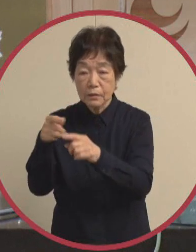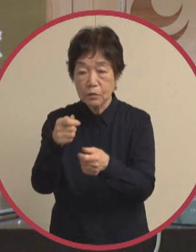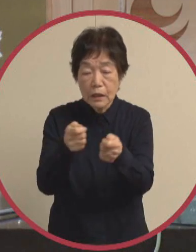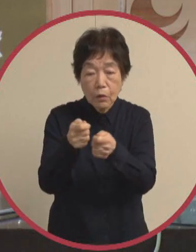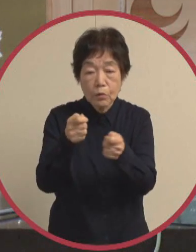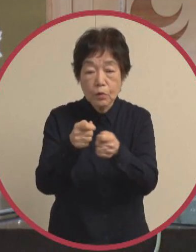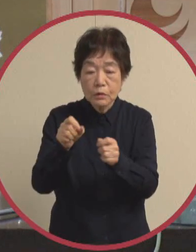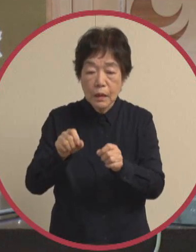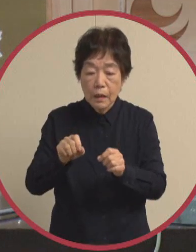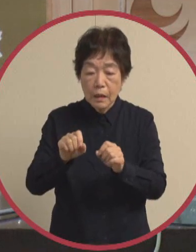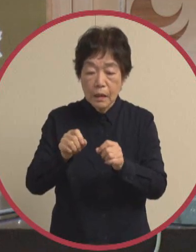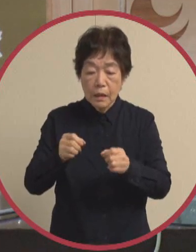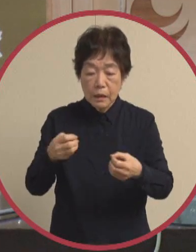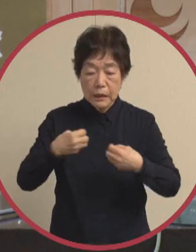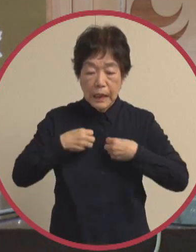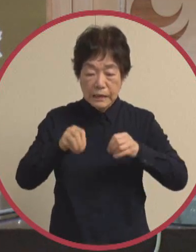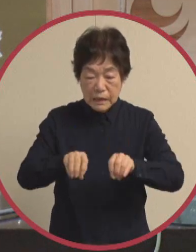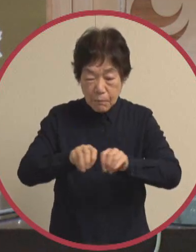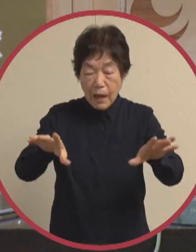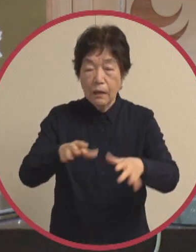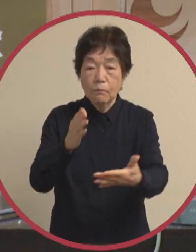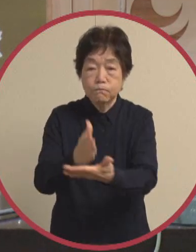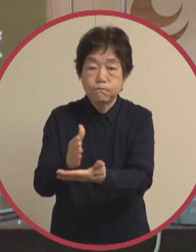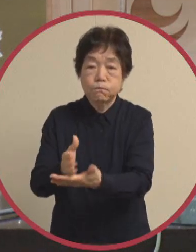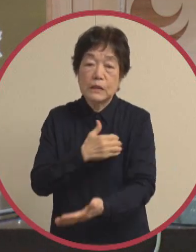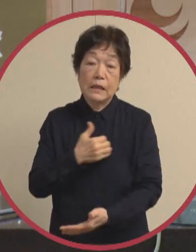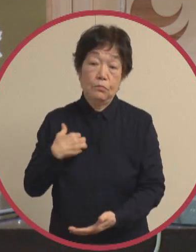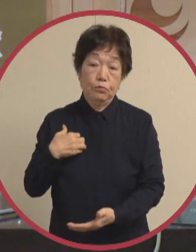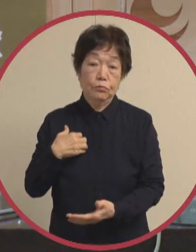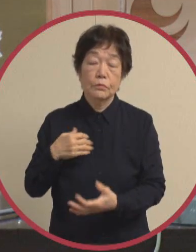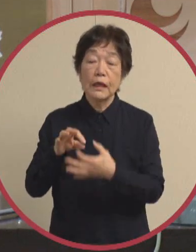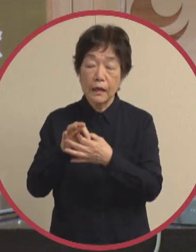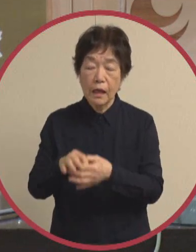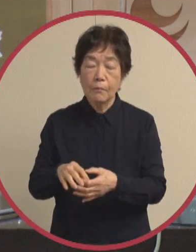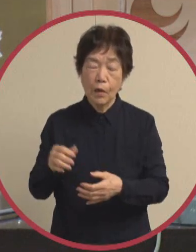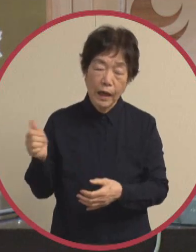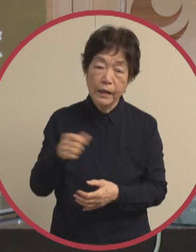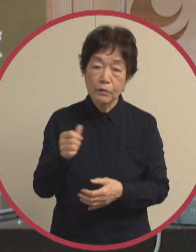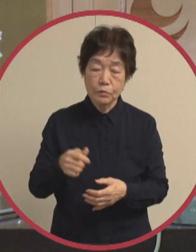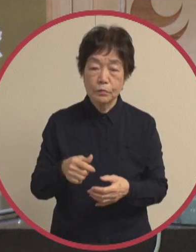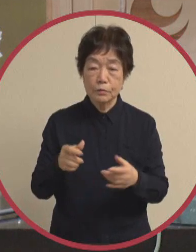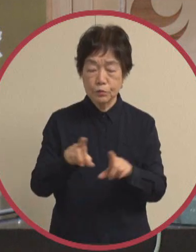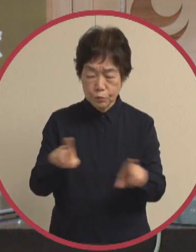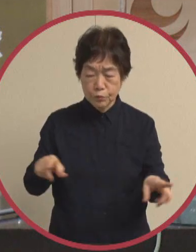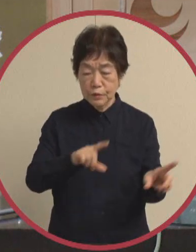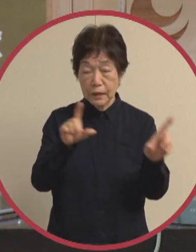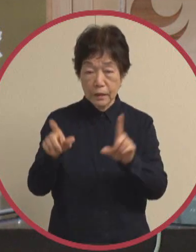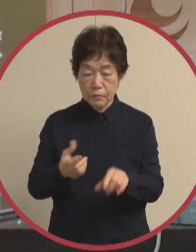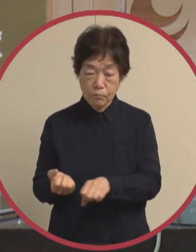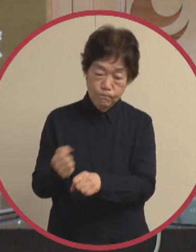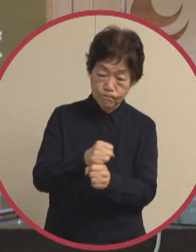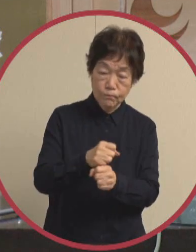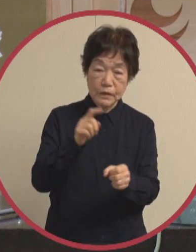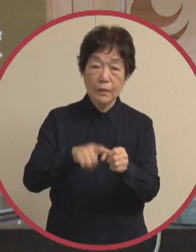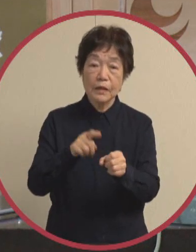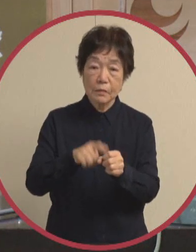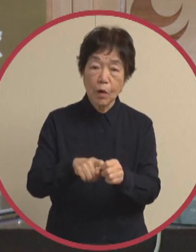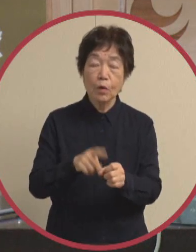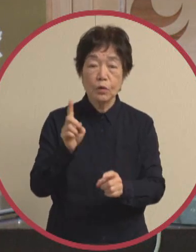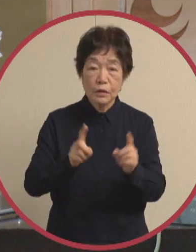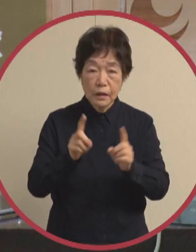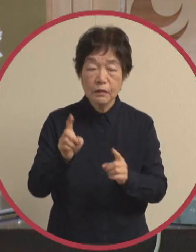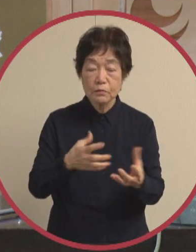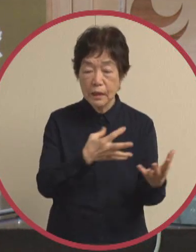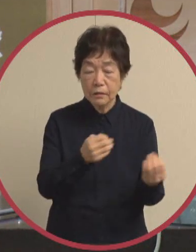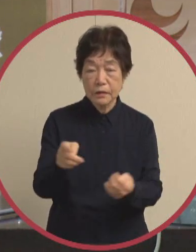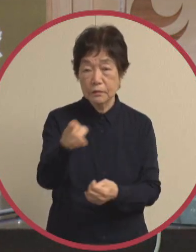ので、で一日も早くこの日常生活を取り戻すという観点からですね、多くの